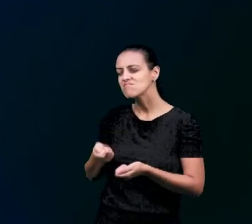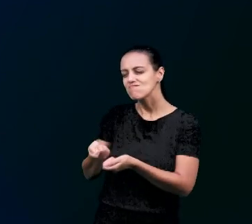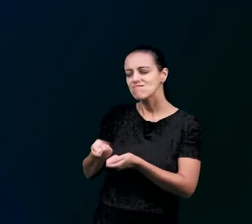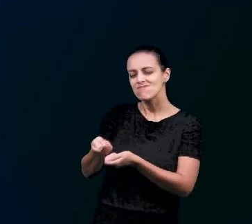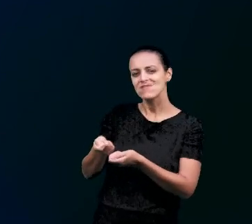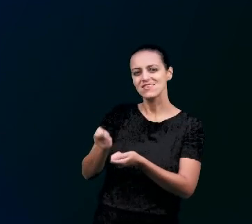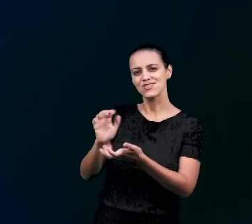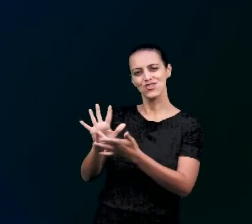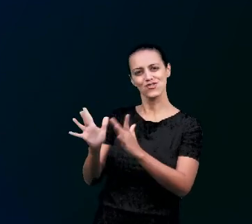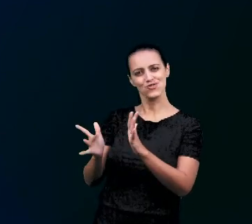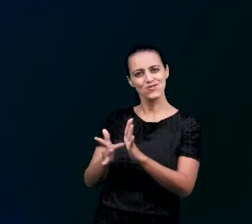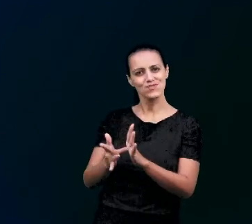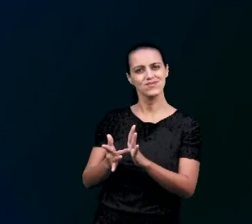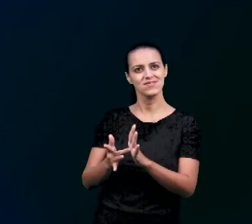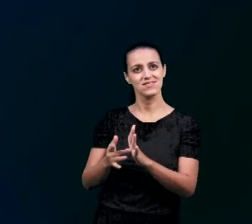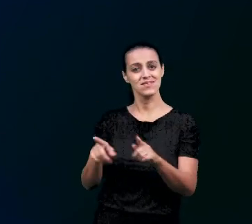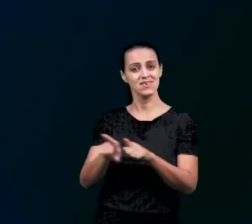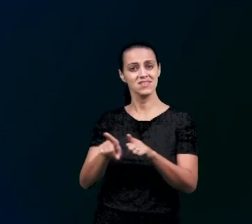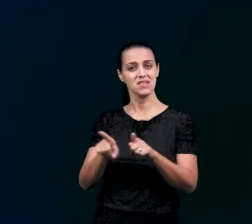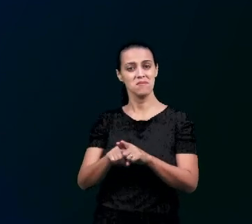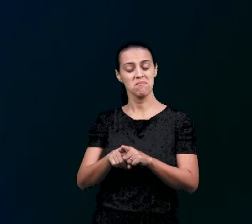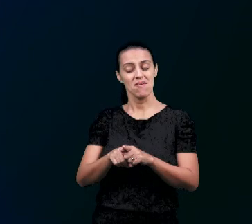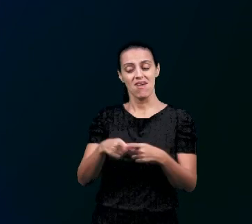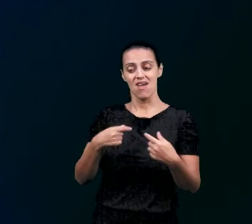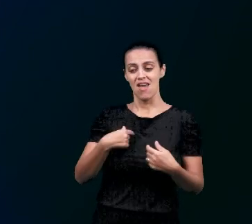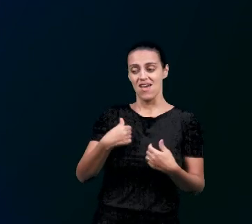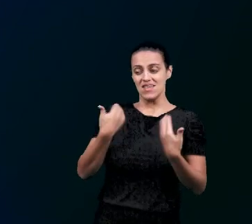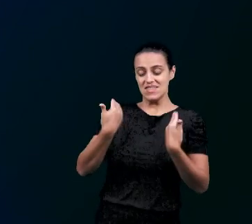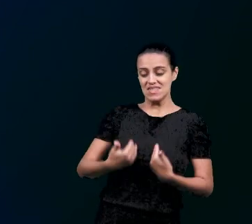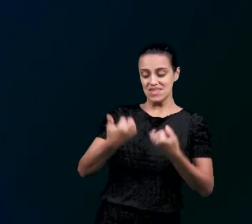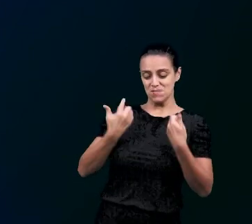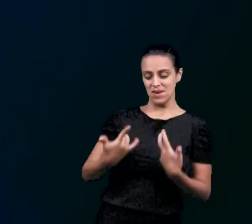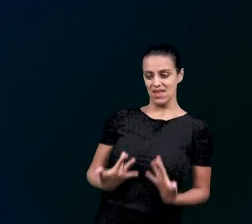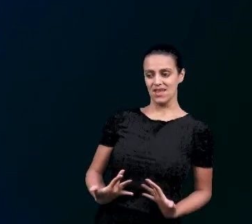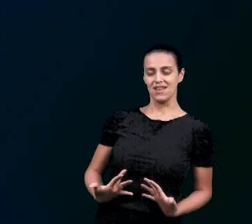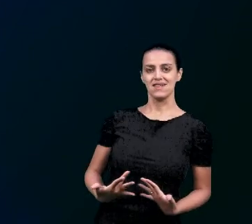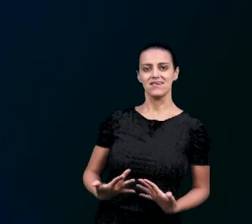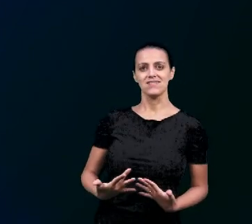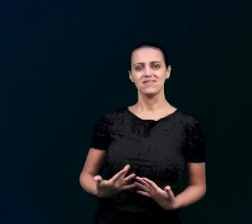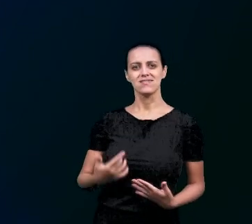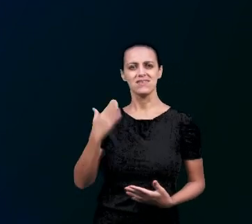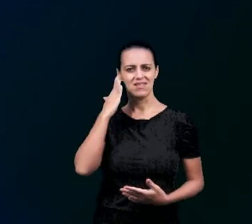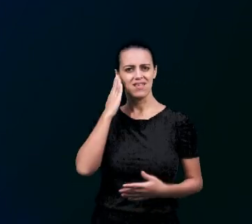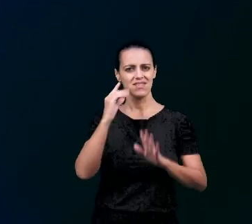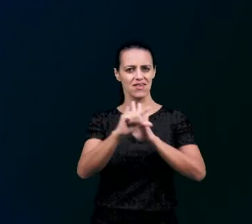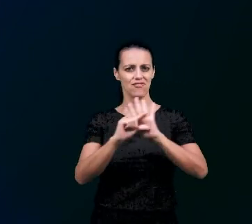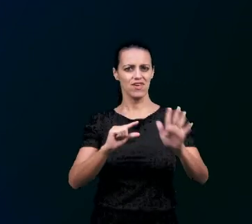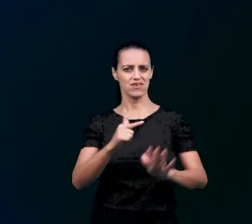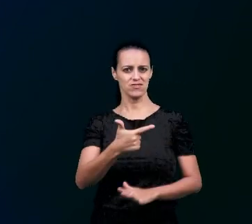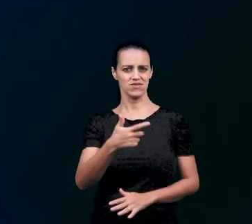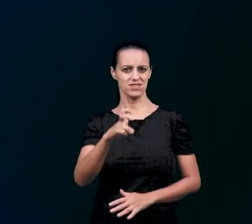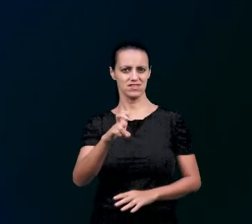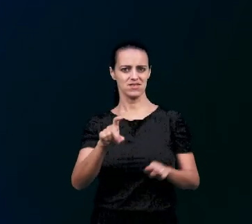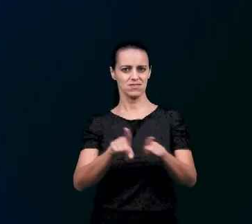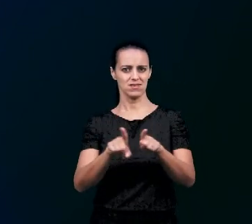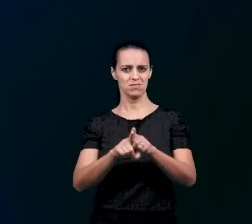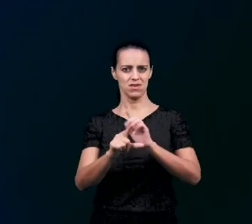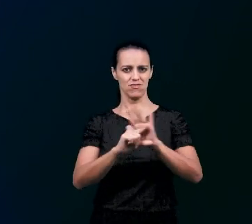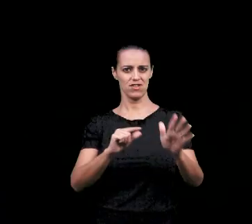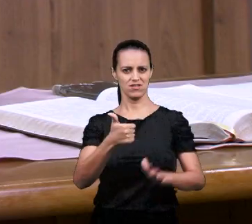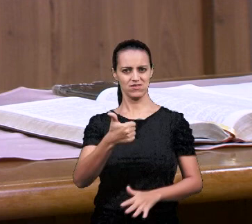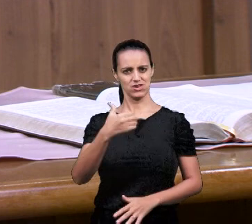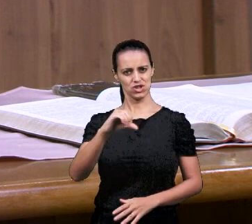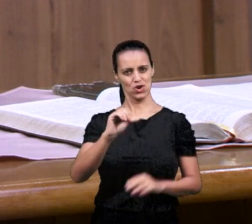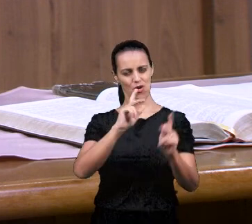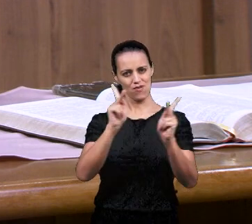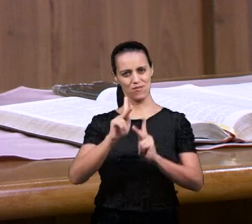et aussi de se justifier à soi-même, comme nous pouvons comprendre en lisant le verset 25 et 29, l'appel